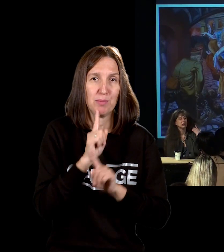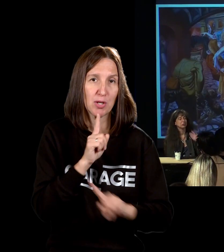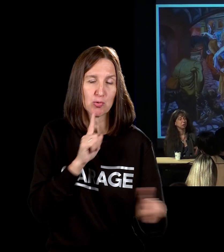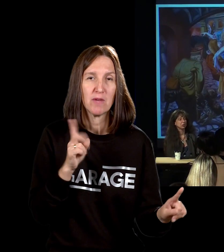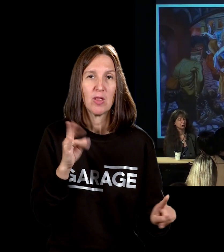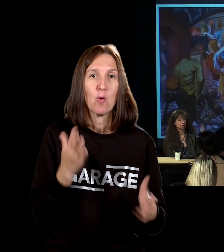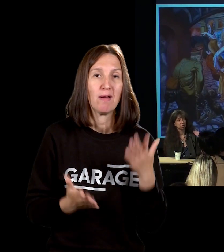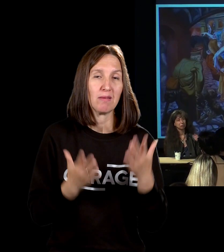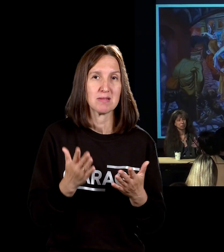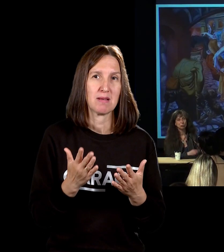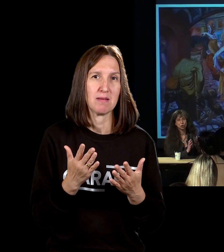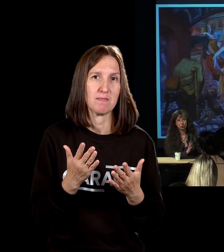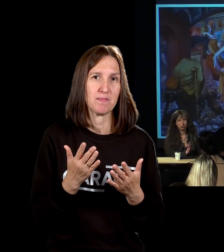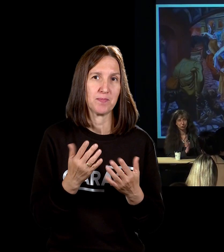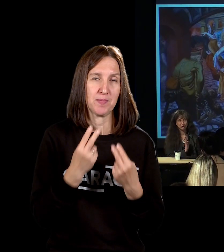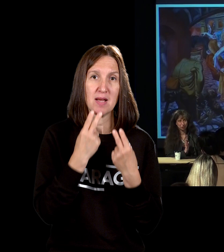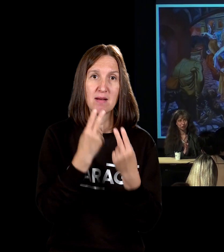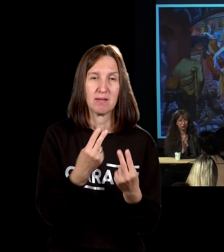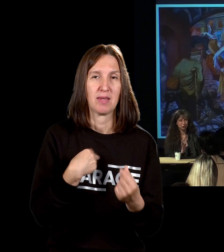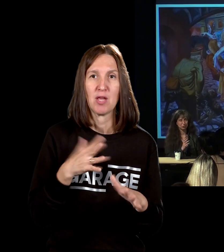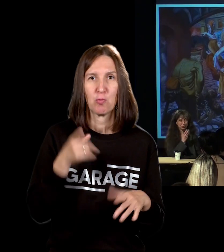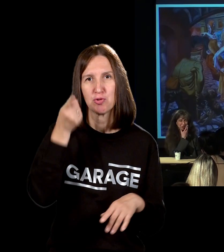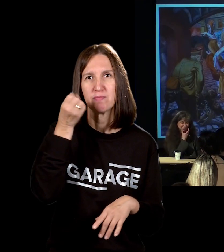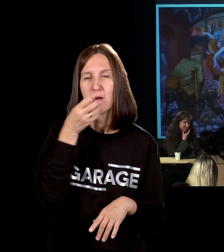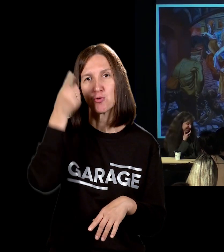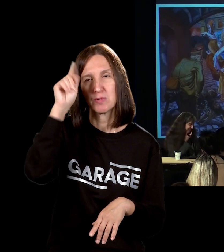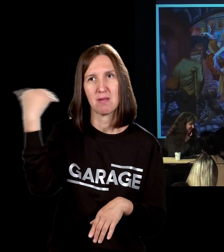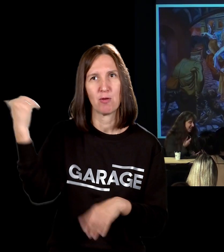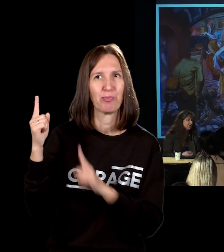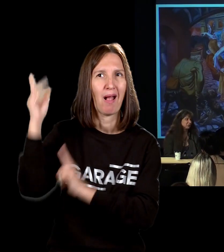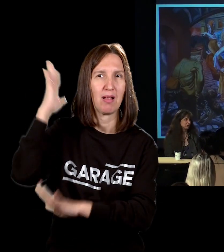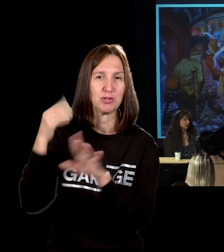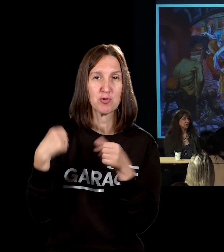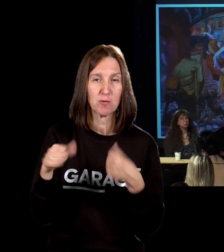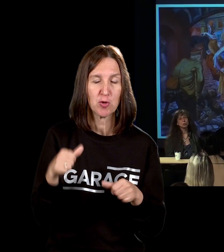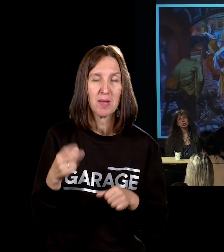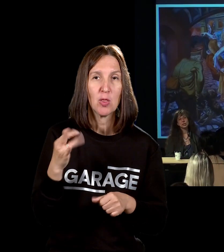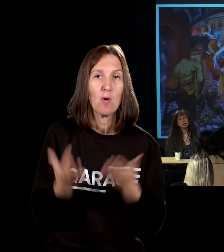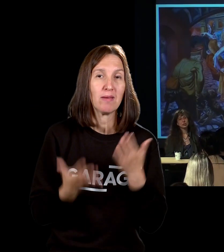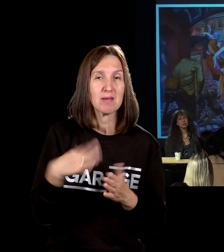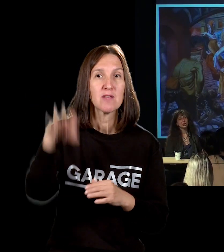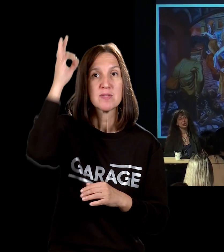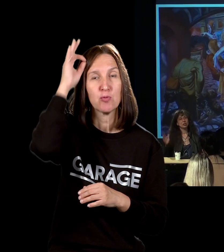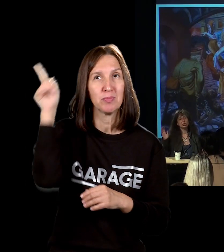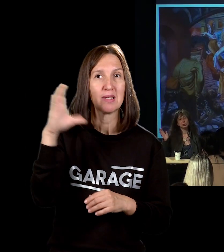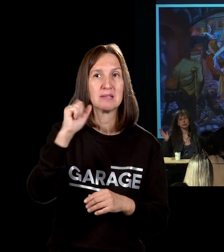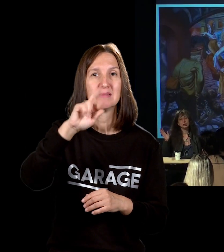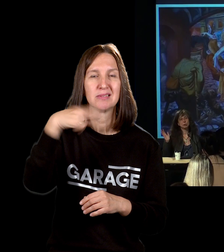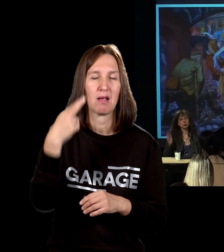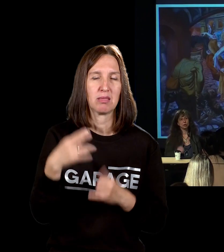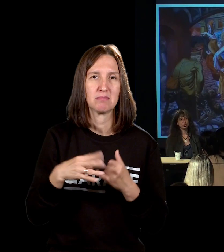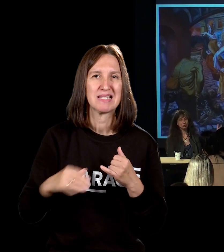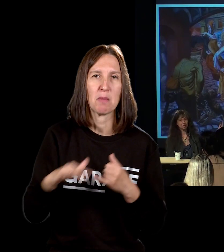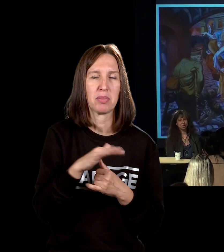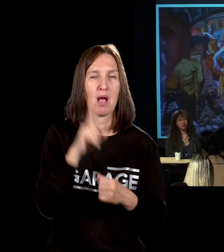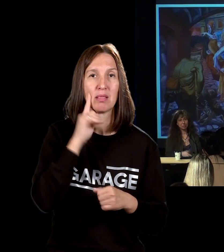это, если я не очень хорошо знаю классическую живопись, но все-таки если вспомнить «Садземных наслаждений», как там этот